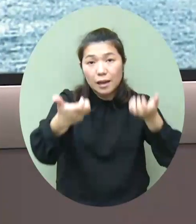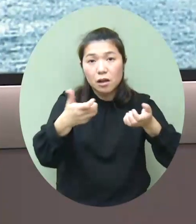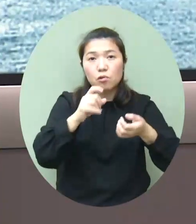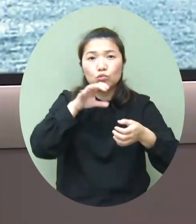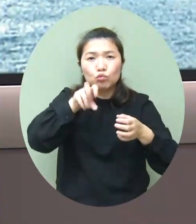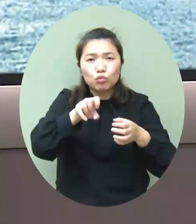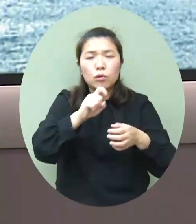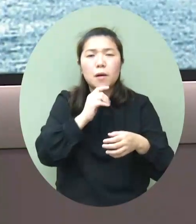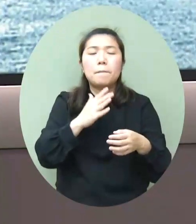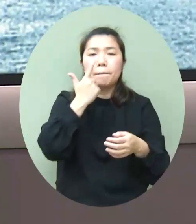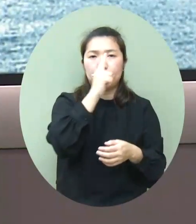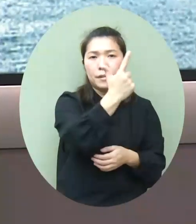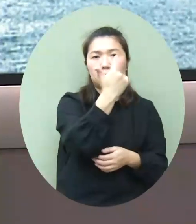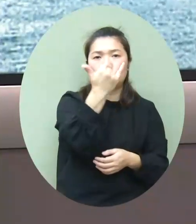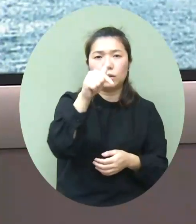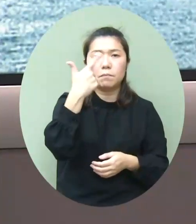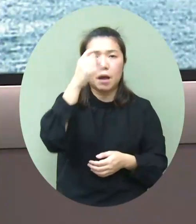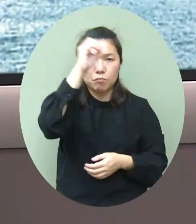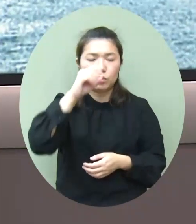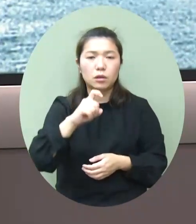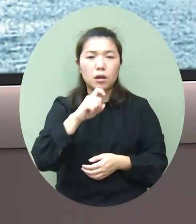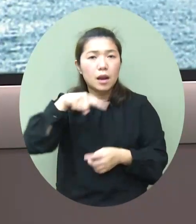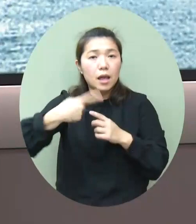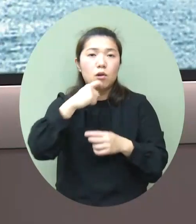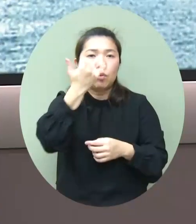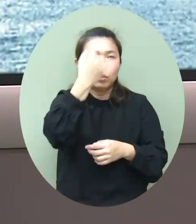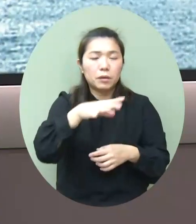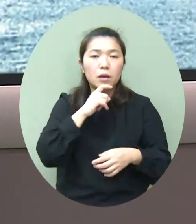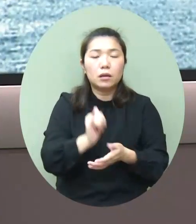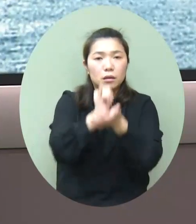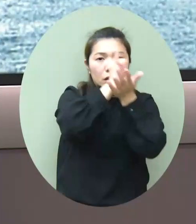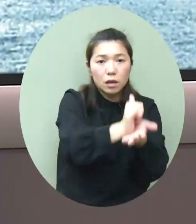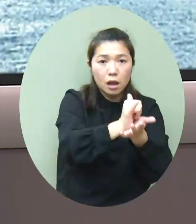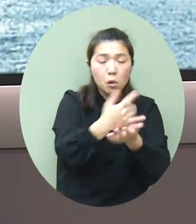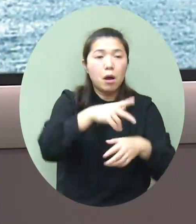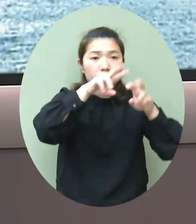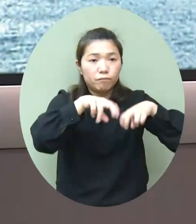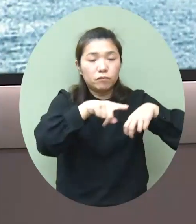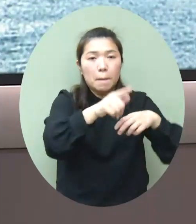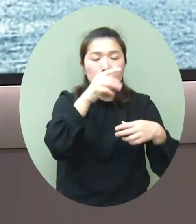494名的病人出院，现实的我们病床的使用率就是